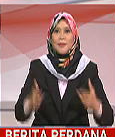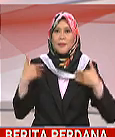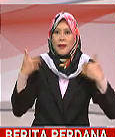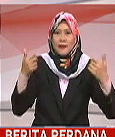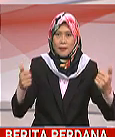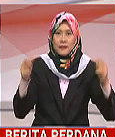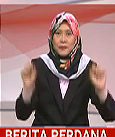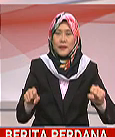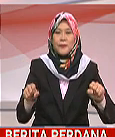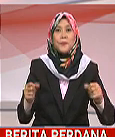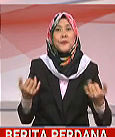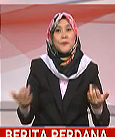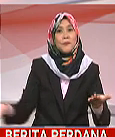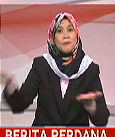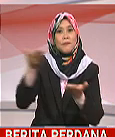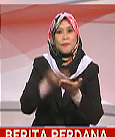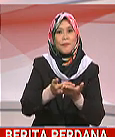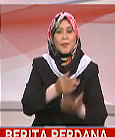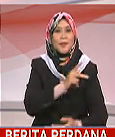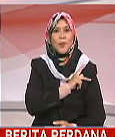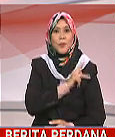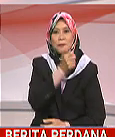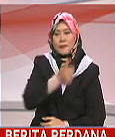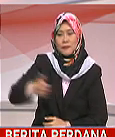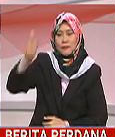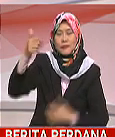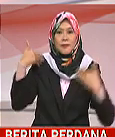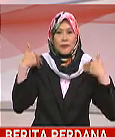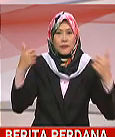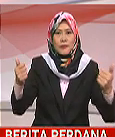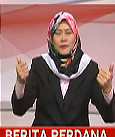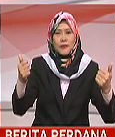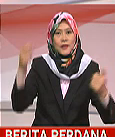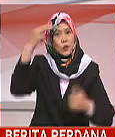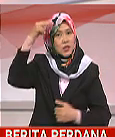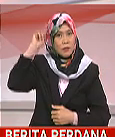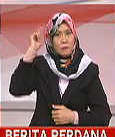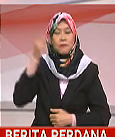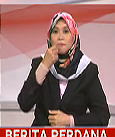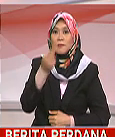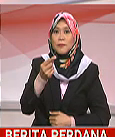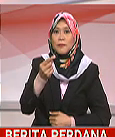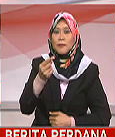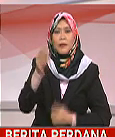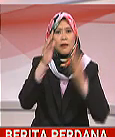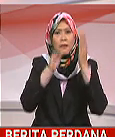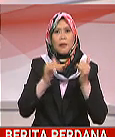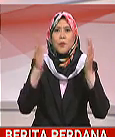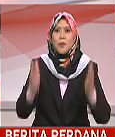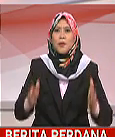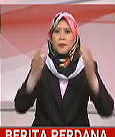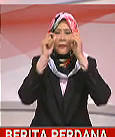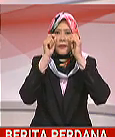Ketika menyatakan saranan berkenaan, Ketua Pengarah Kesihatan Tan Sri Noor Hisham Abdullah turut mengharapkan kesedaran orang